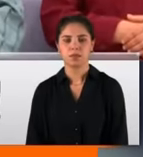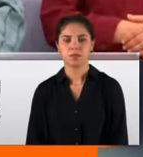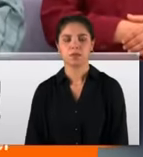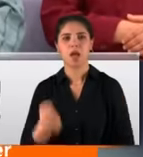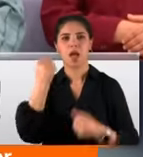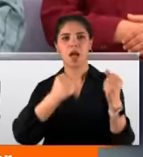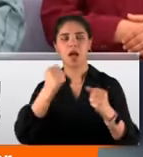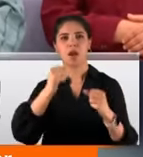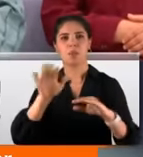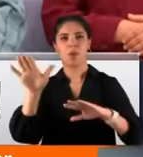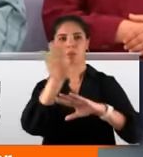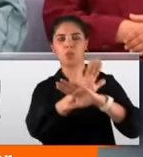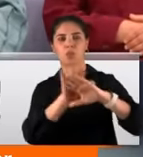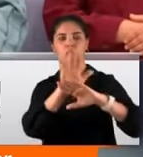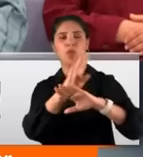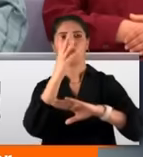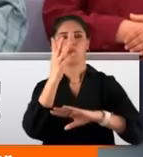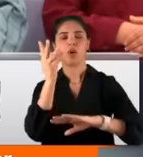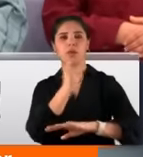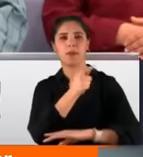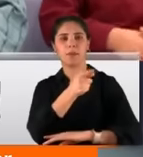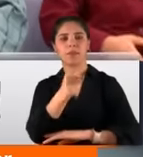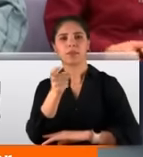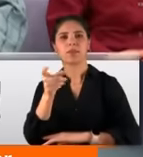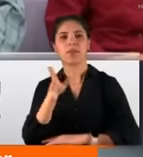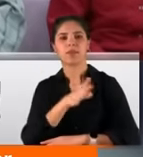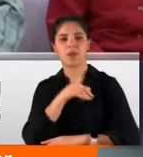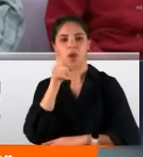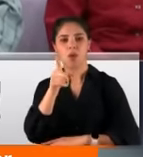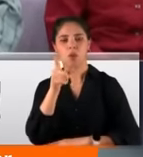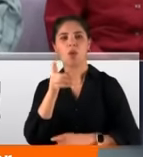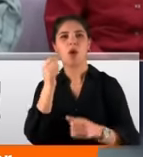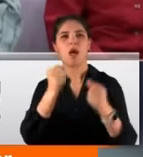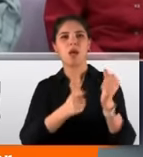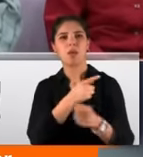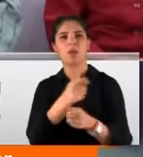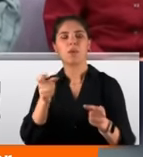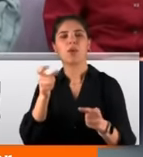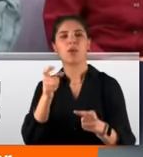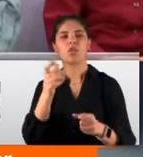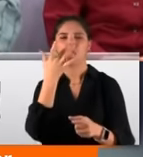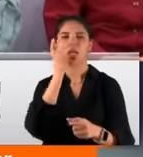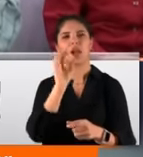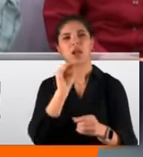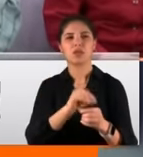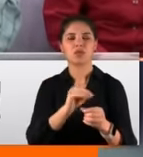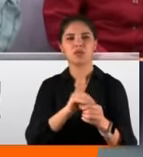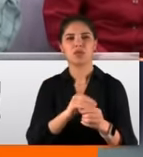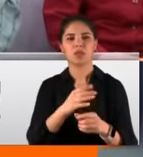arabanın biliyorsunuz üzerinde 4 tane delik izi var silahla. Onu da araba tarağında süsü vermek için kendisini